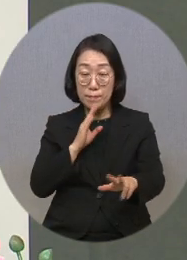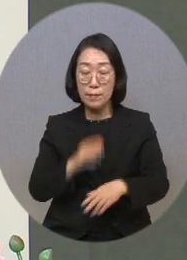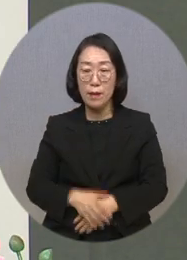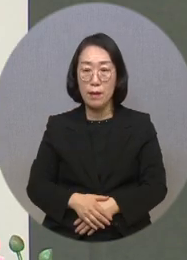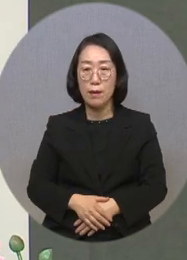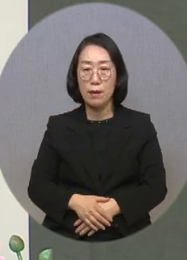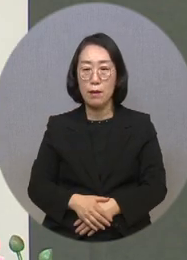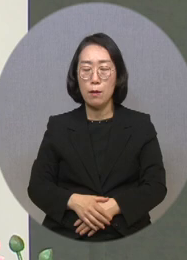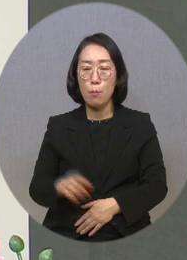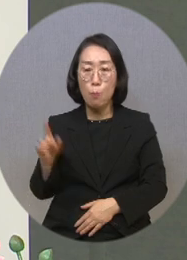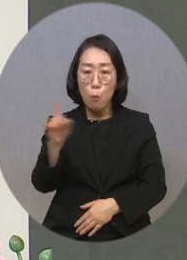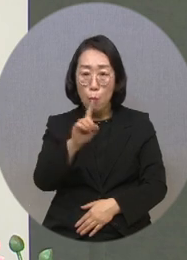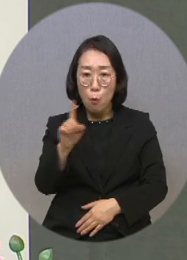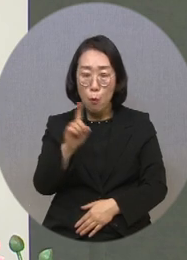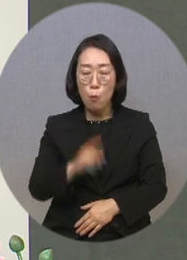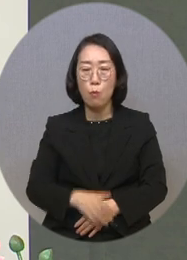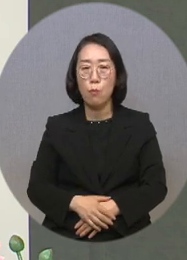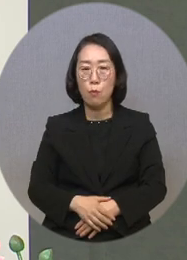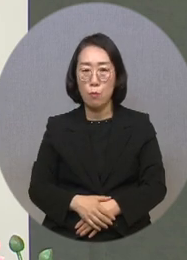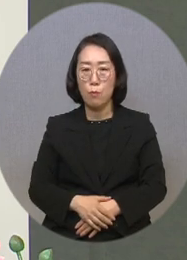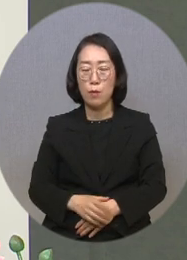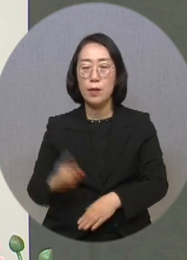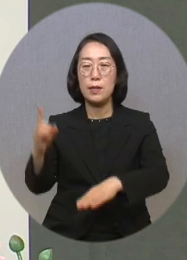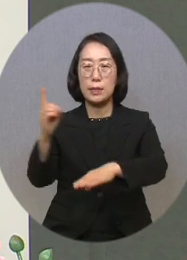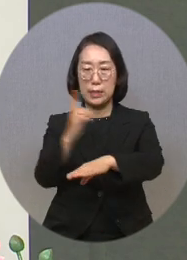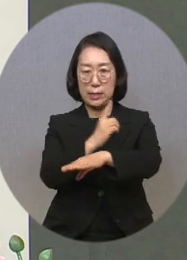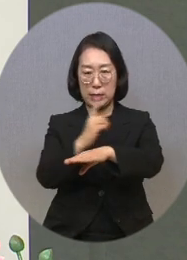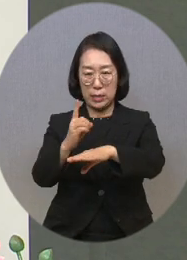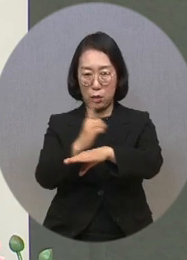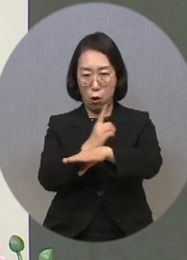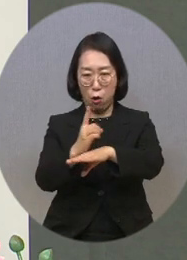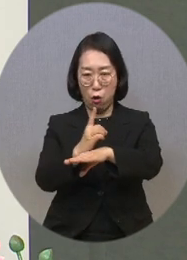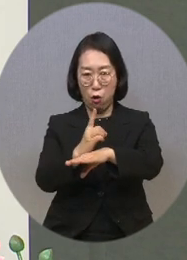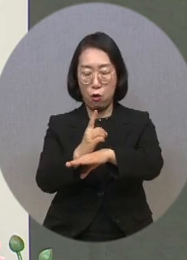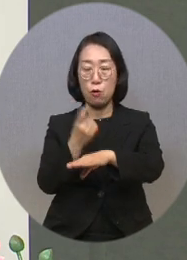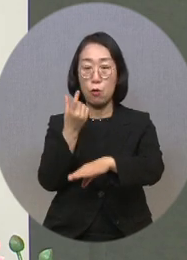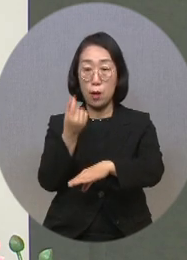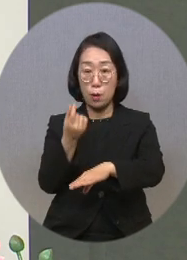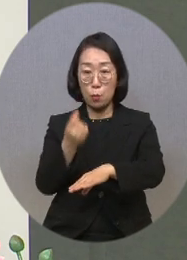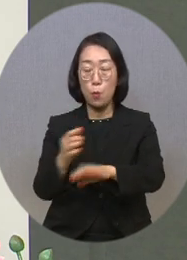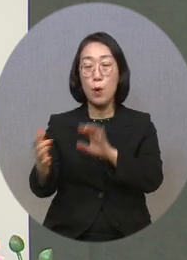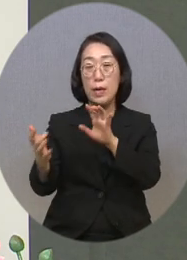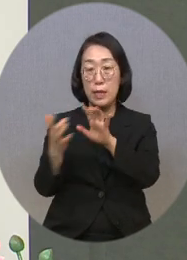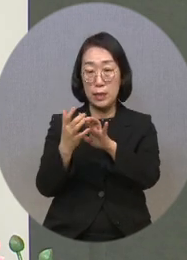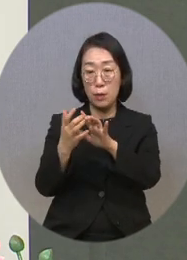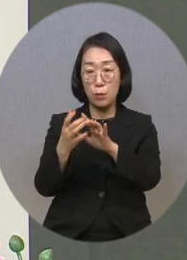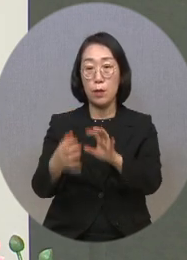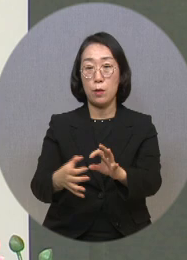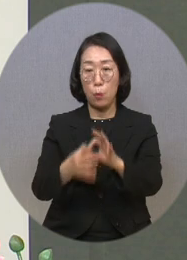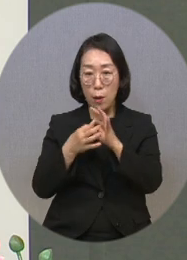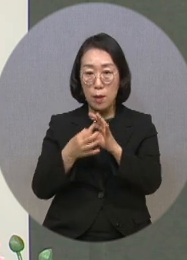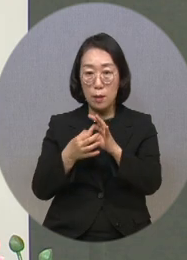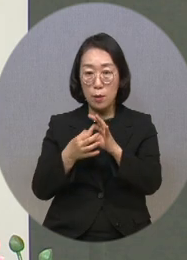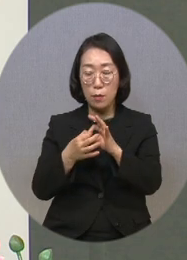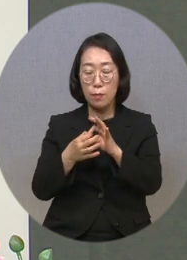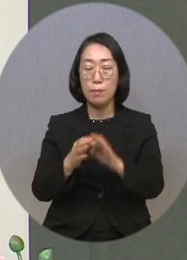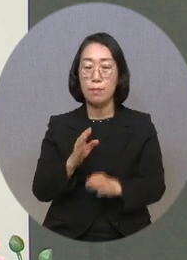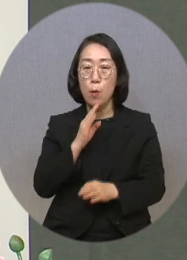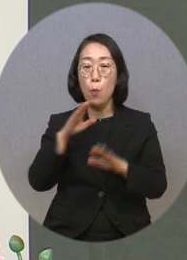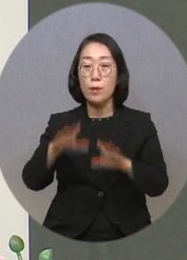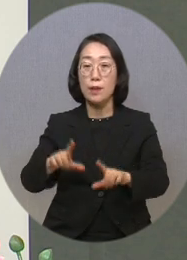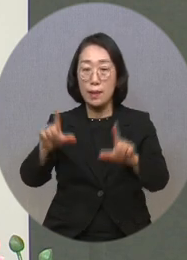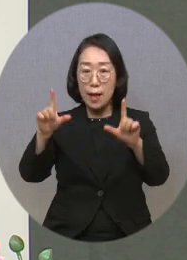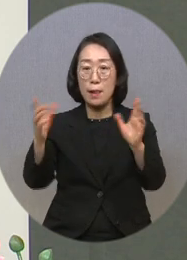해인 시대가 뭐를 얘기하느냐? 디지털 시대를 얘기하는 거며 인터넷 시대를 얘기하는 거다. 그래서